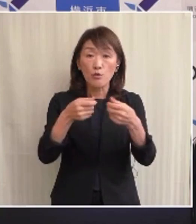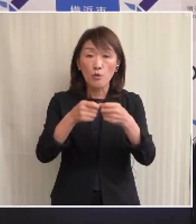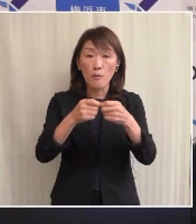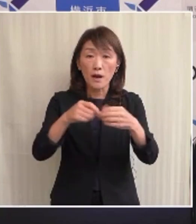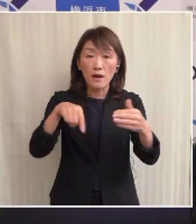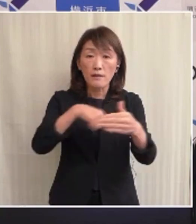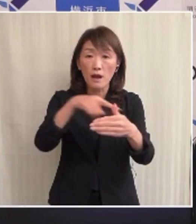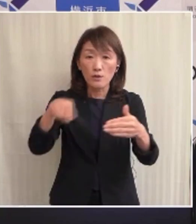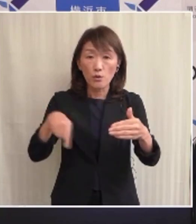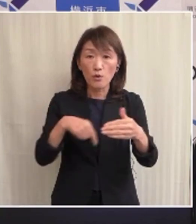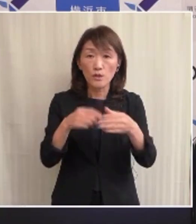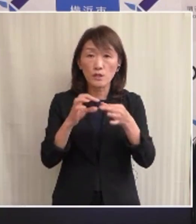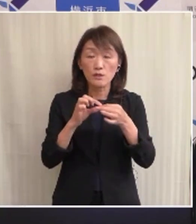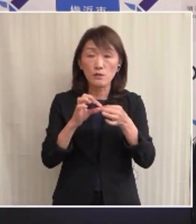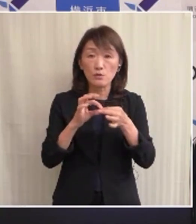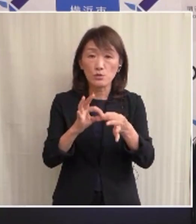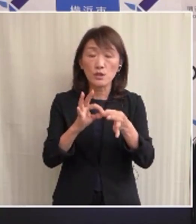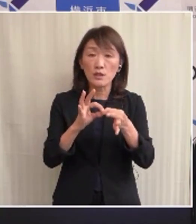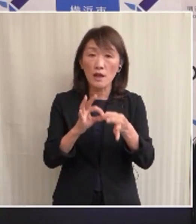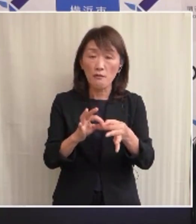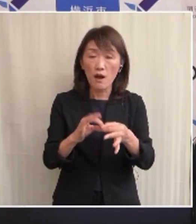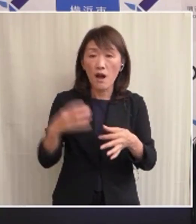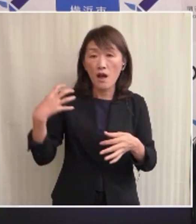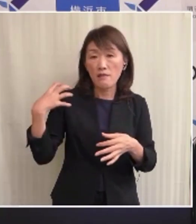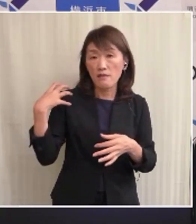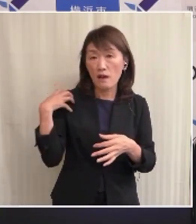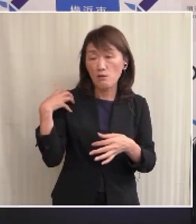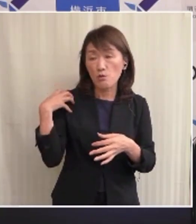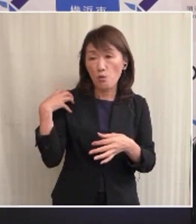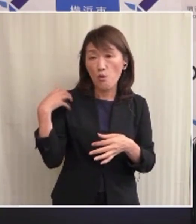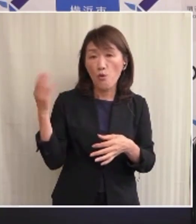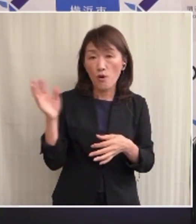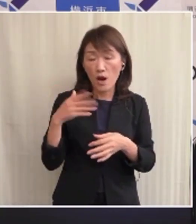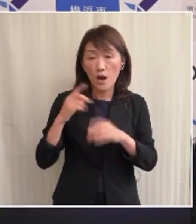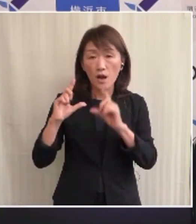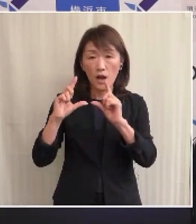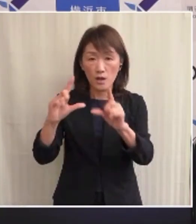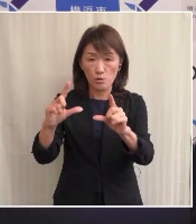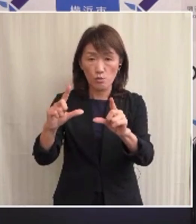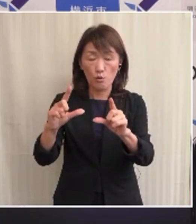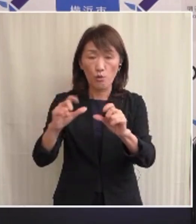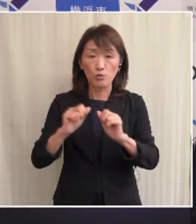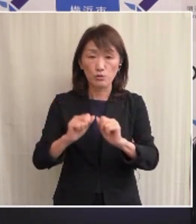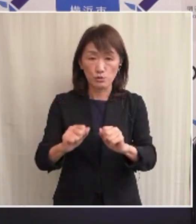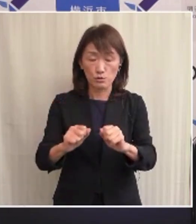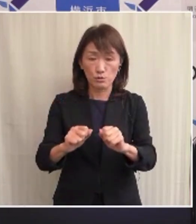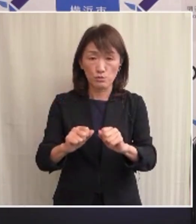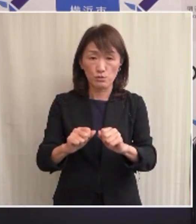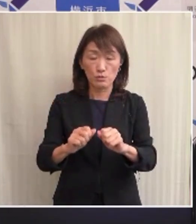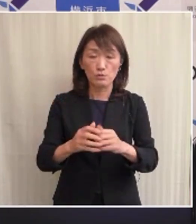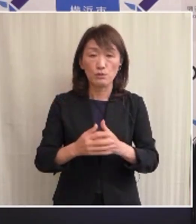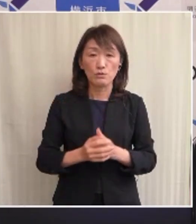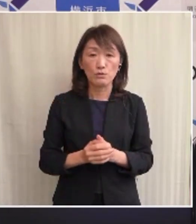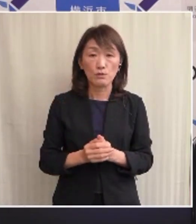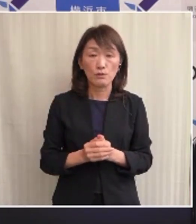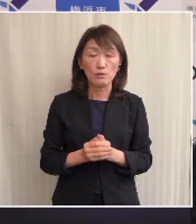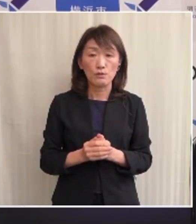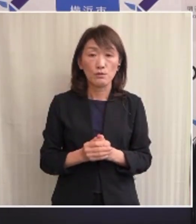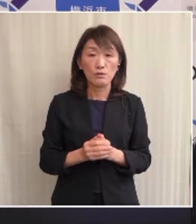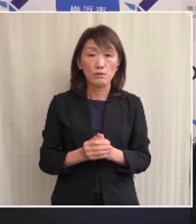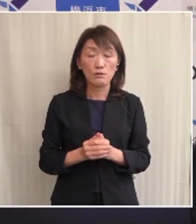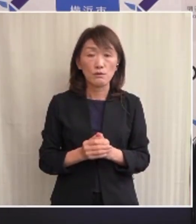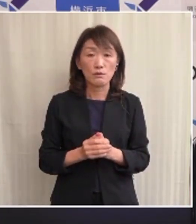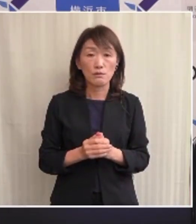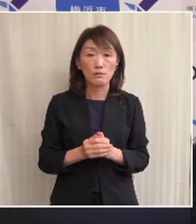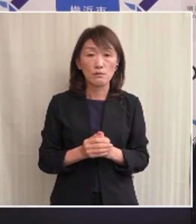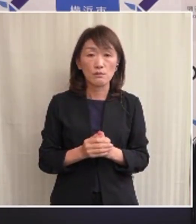、所管部局の方でまたご回答させていただけると思いますが、 先ほどまた所管局ご案内させていただきます、 う